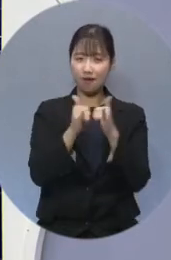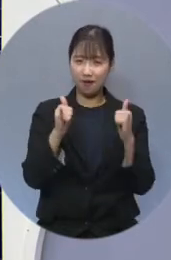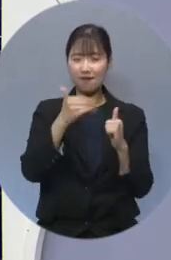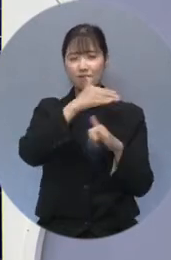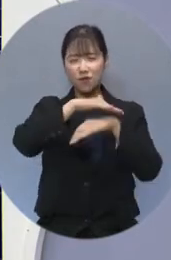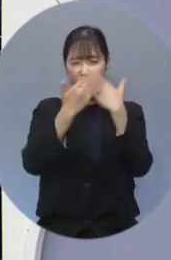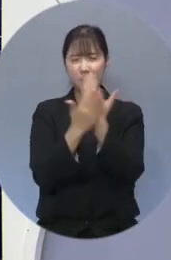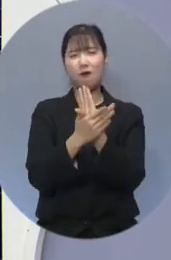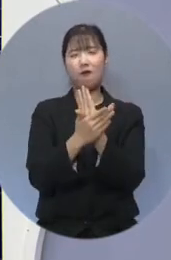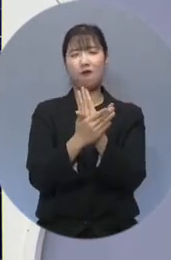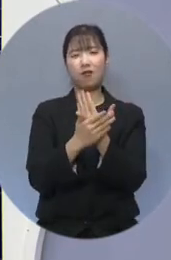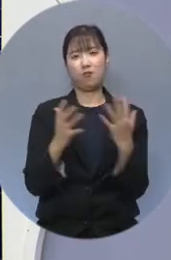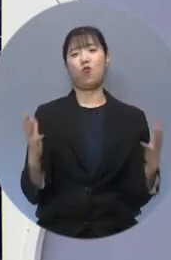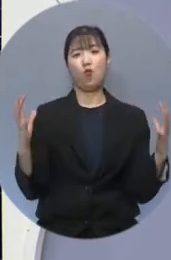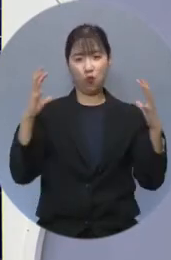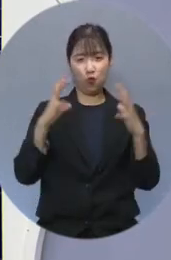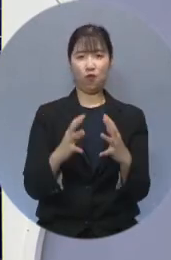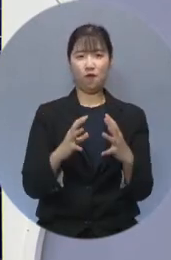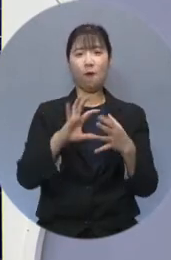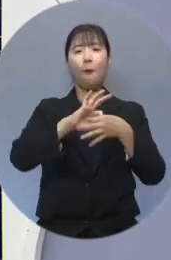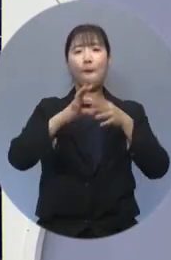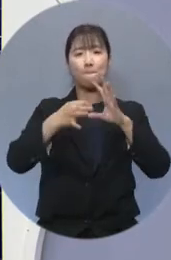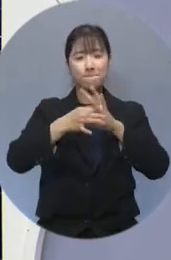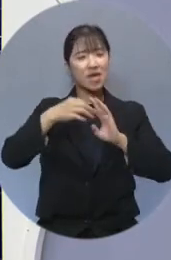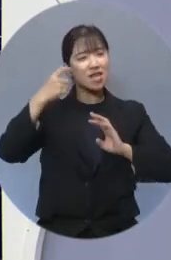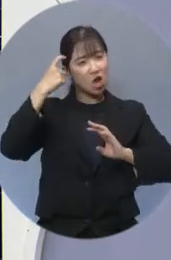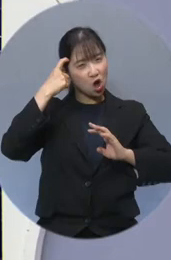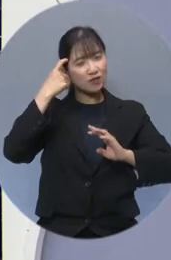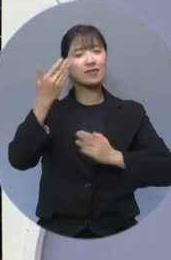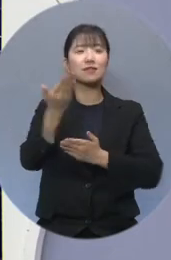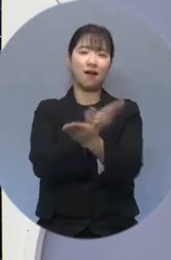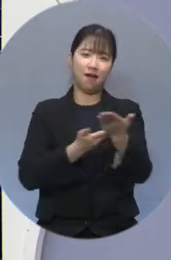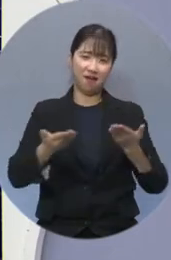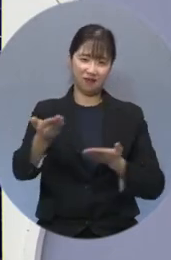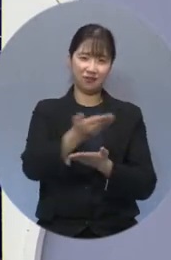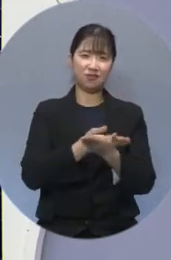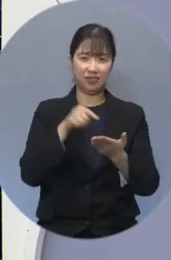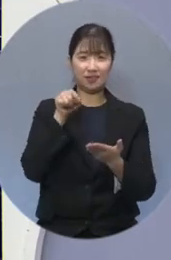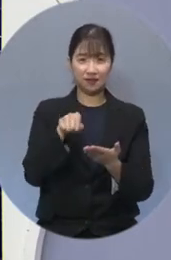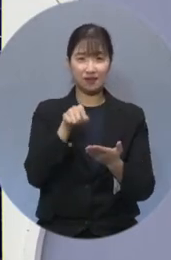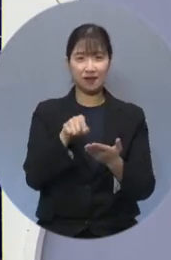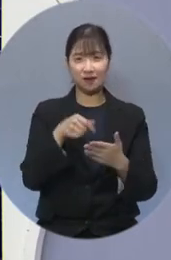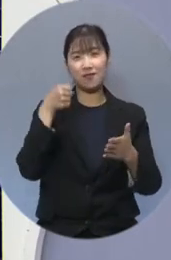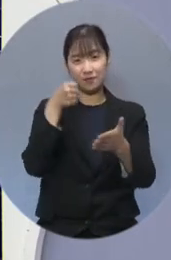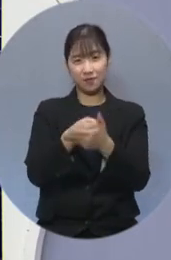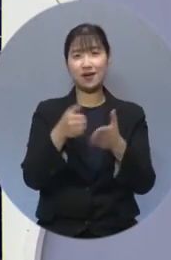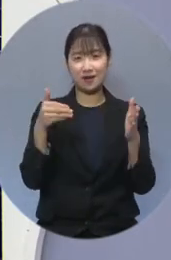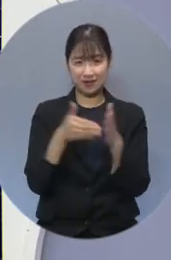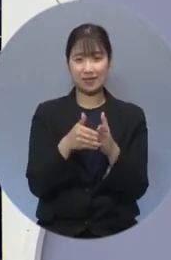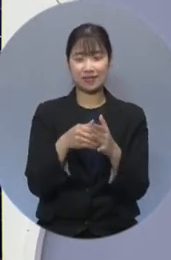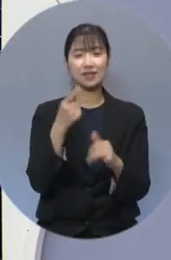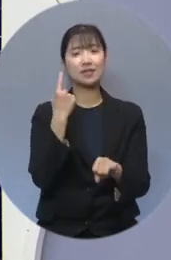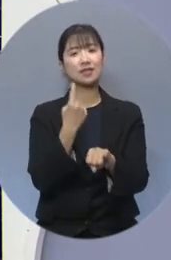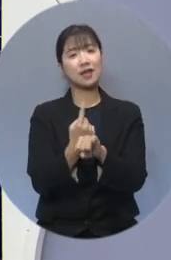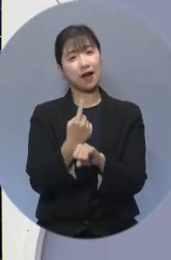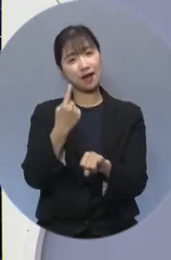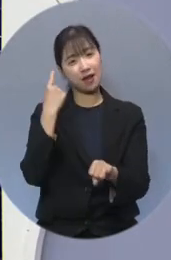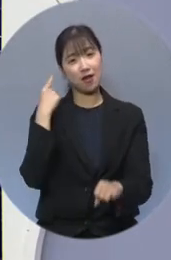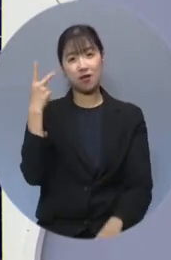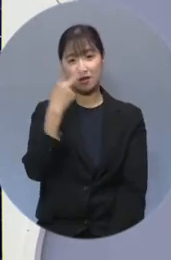모여서 올림픽 정신들을 나누는 그런 대회가 확정이 됐습니다. 작년에